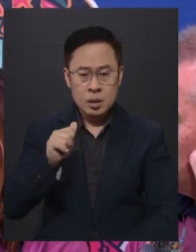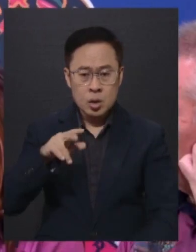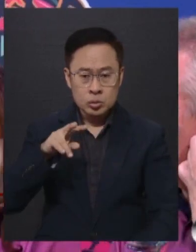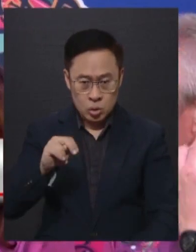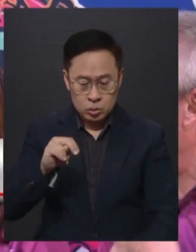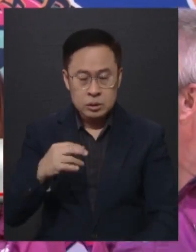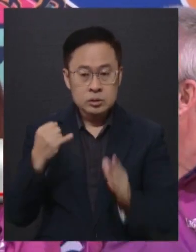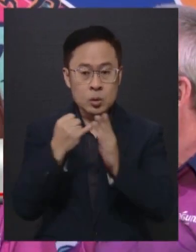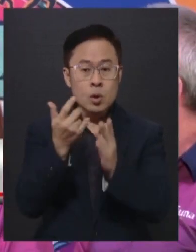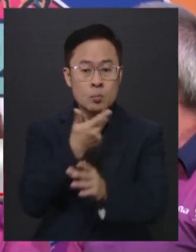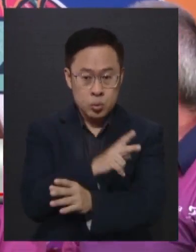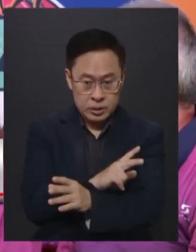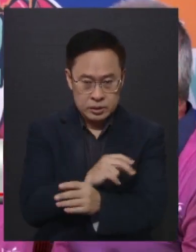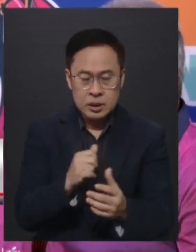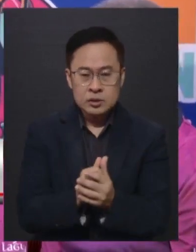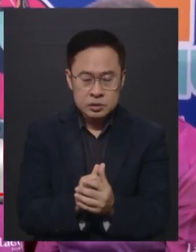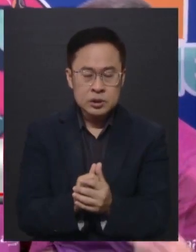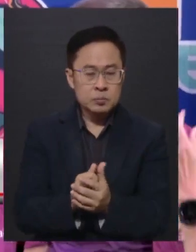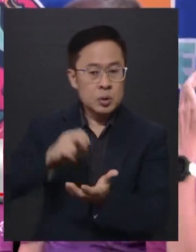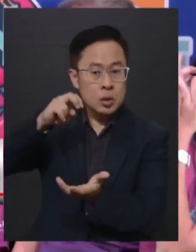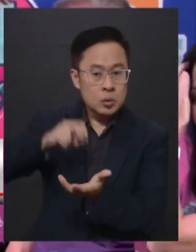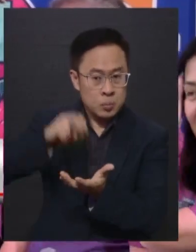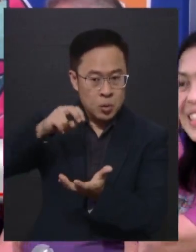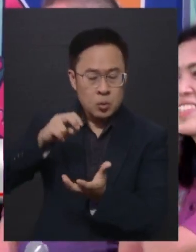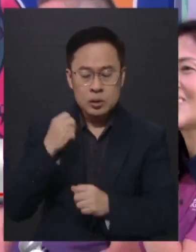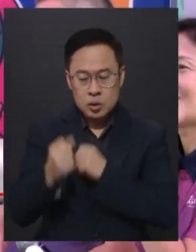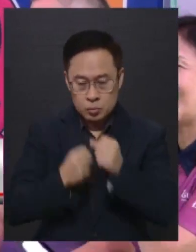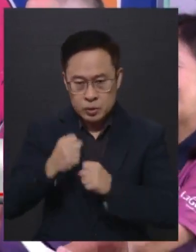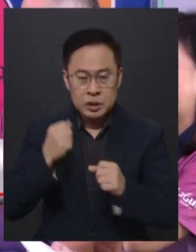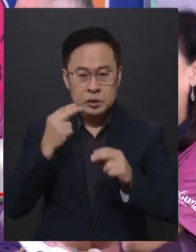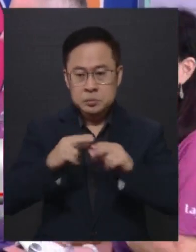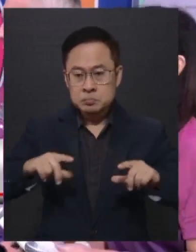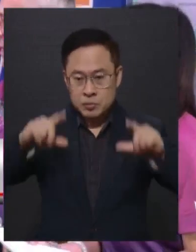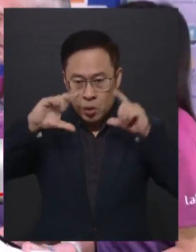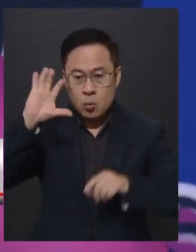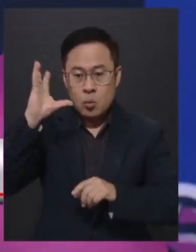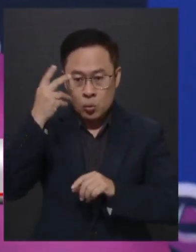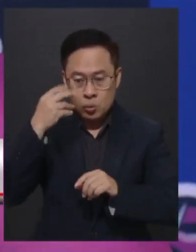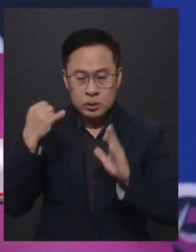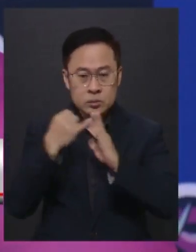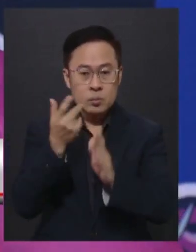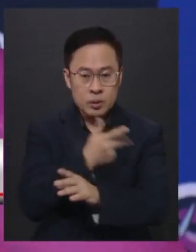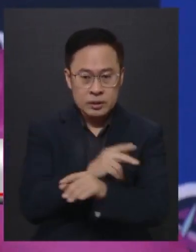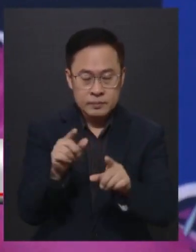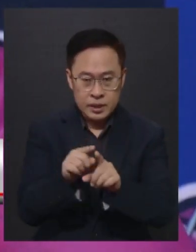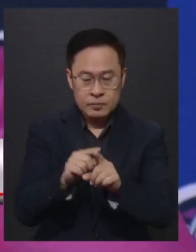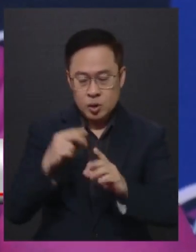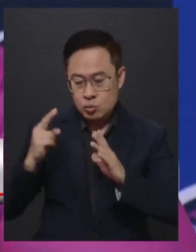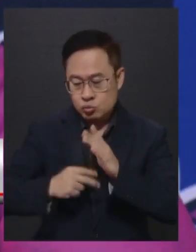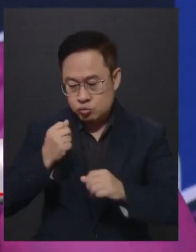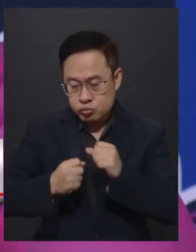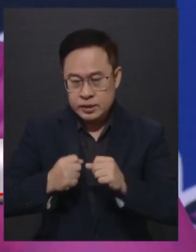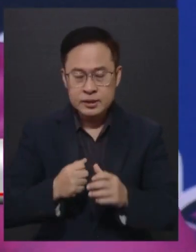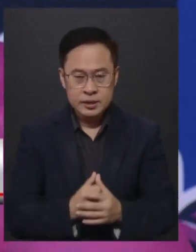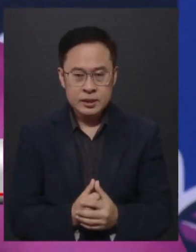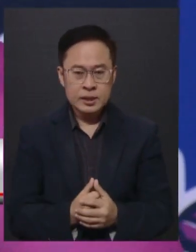มาราธอนชั้นนำของภูมิภาคเอเชียตะวันออกเฉียงใต้ที่มีชื่อเสียงระดับโลกนะครับก็เตรียมจัดอย่างยิ่งใหญ่เดี๋ยวล่าสุดเมื่อ